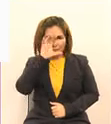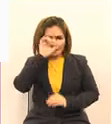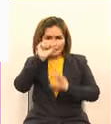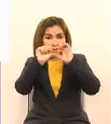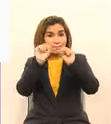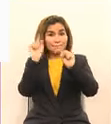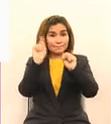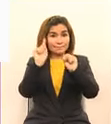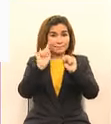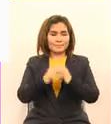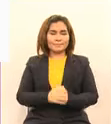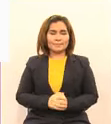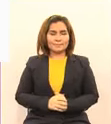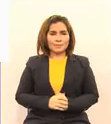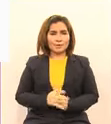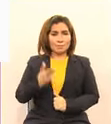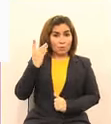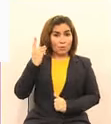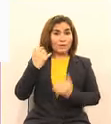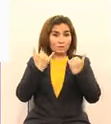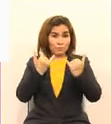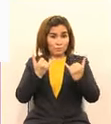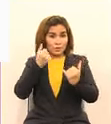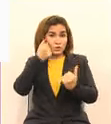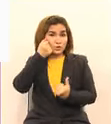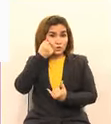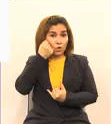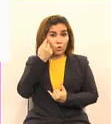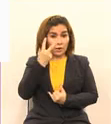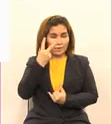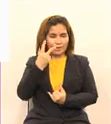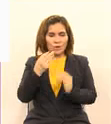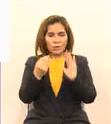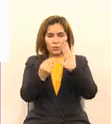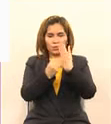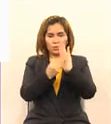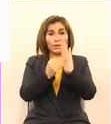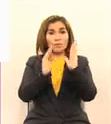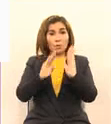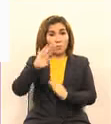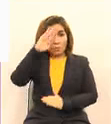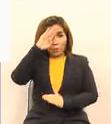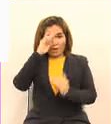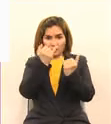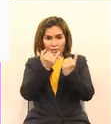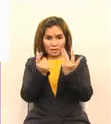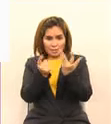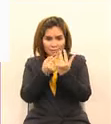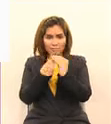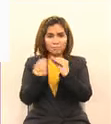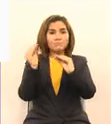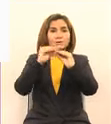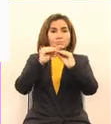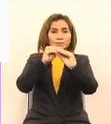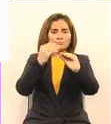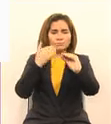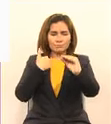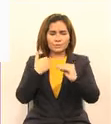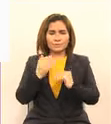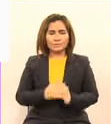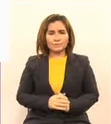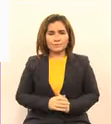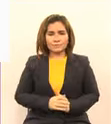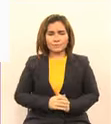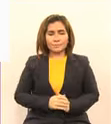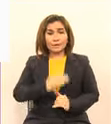ที่เรารายงานตั้งแต่เมื่อวานกับวันนี้เนี่ยผู้ป่วยกรุงเทพมหานครกลับมาเพิ่มขึ้นนะฮะเพราะว่า